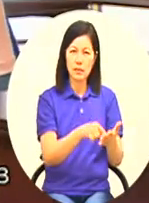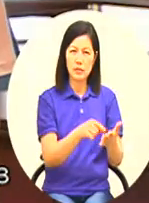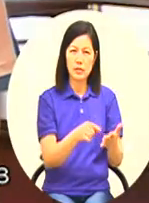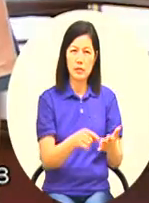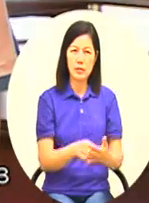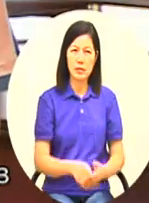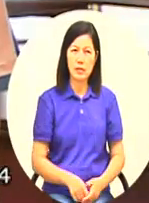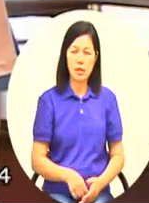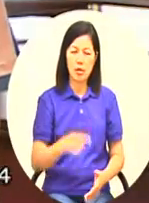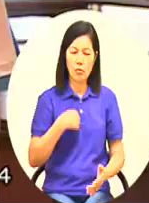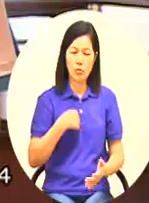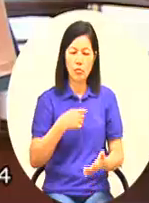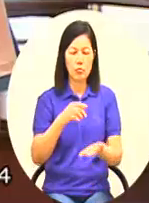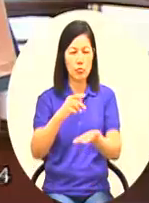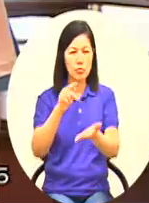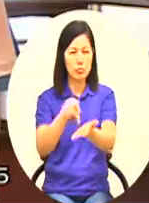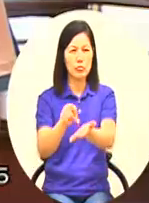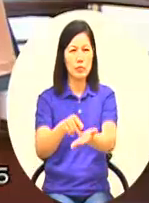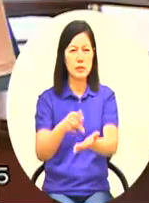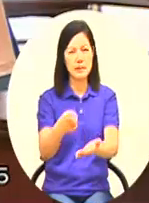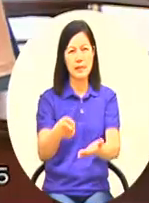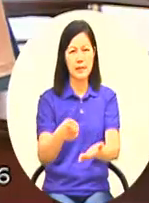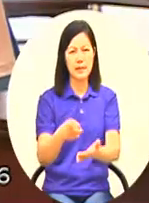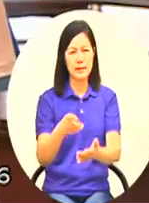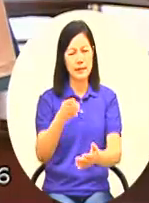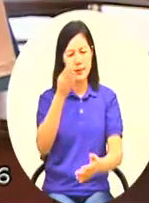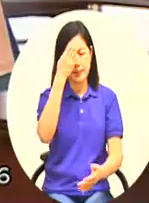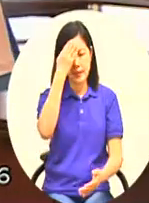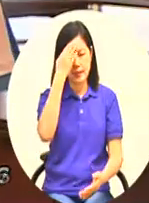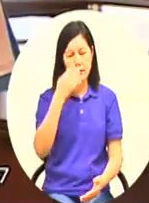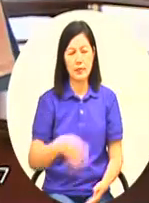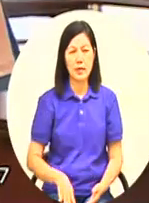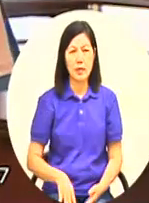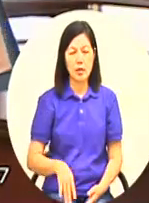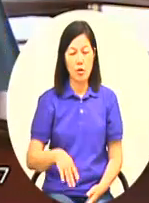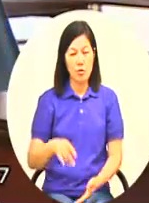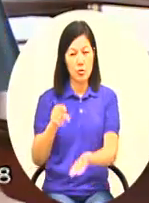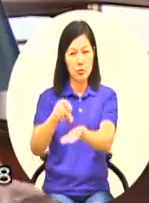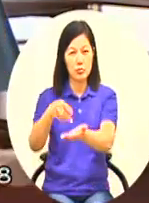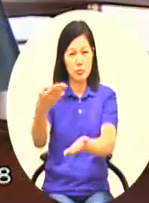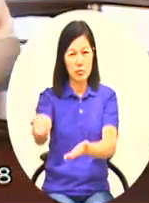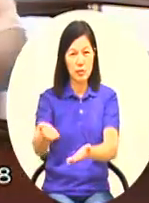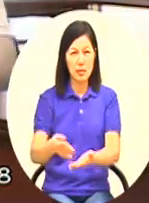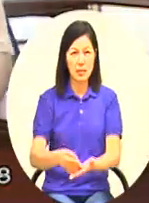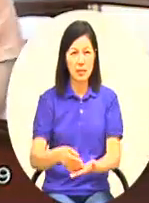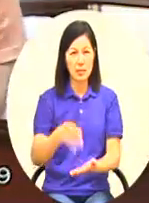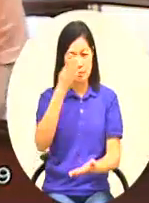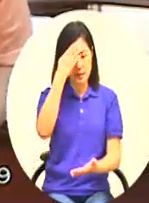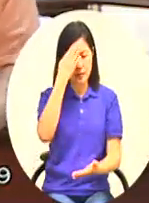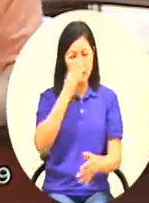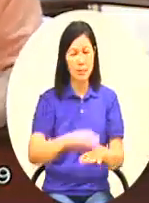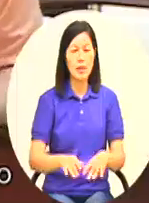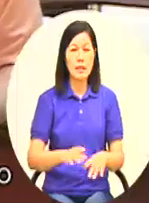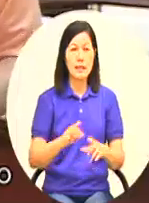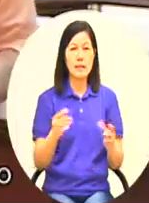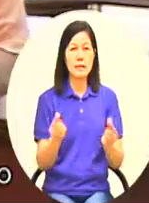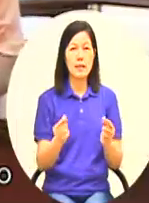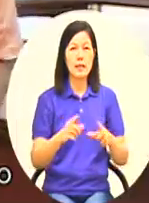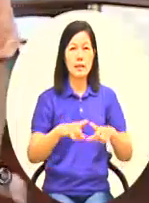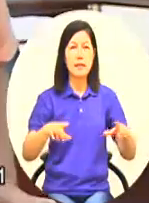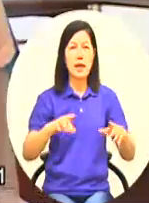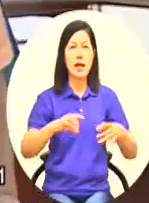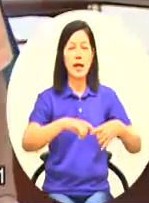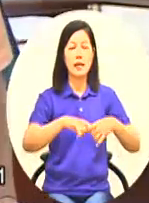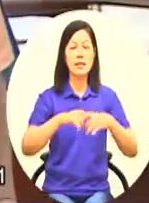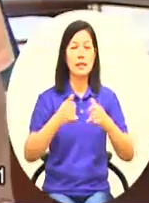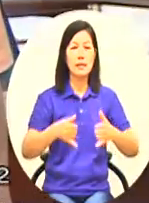茫租你啊，迄废气，我租别人做别人嘛，相共，我何必租你咧？啊，你毋是等于讲，那大日落吼，断起来，伊你茫看